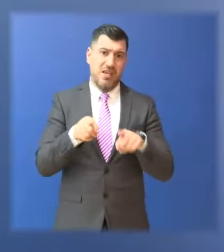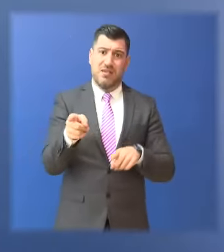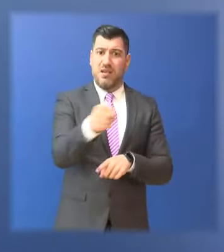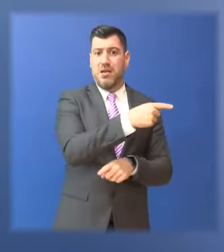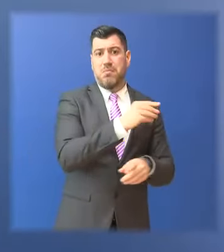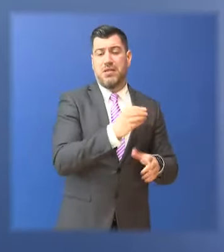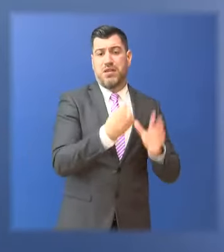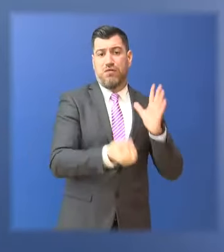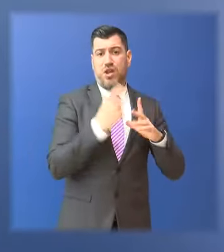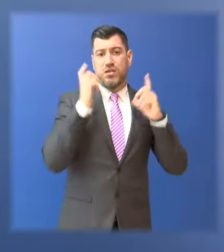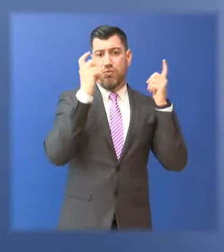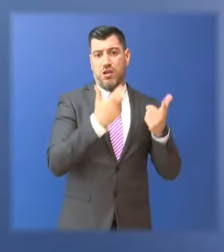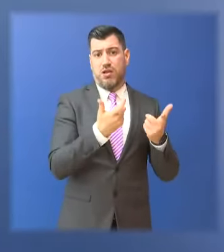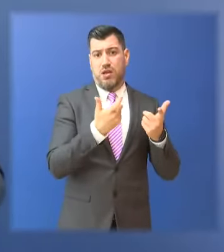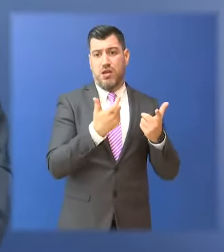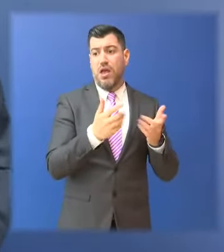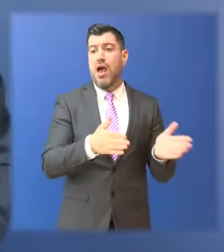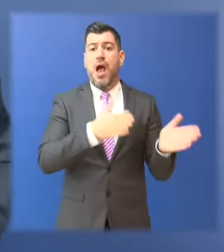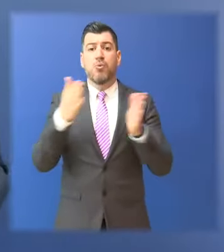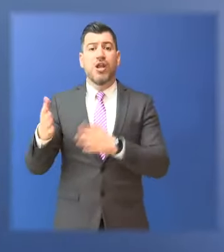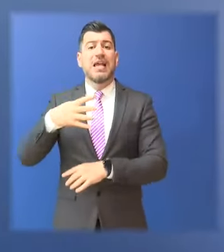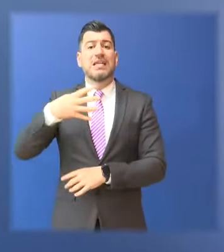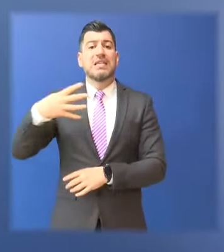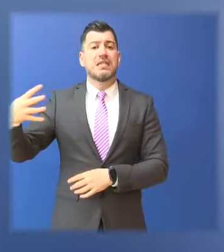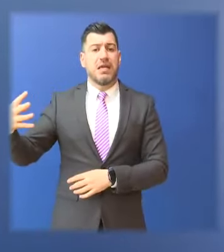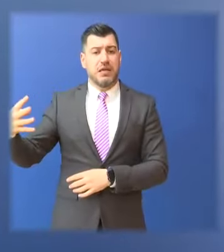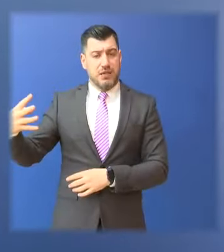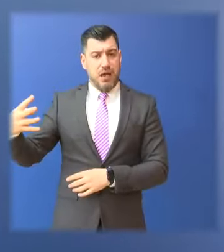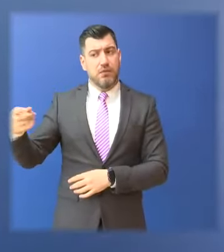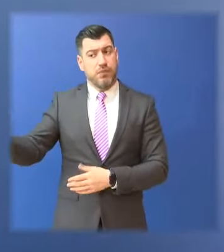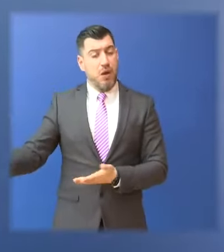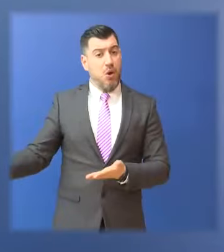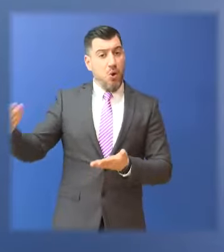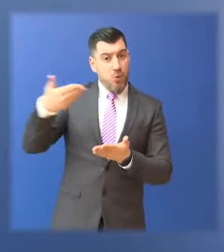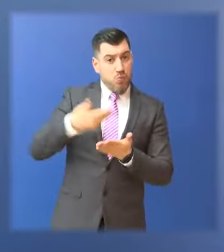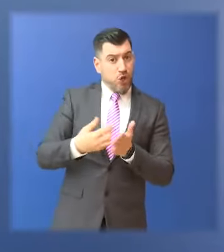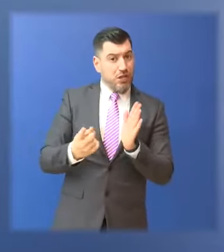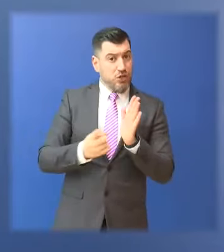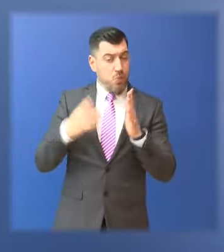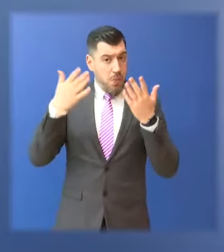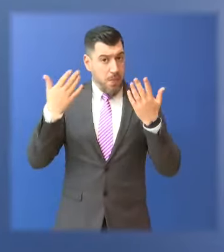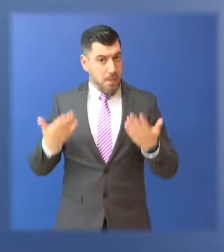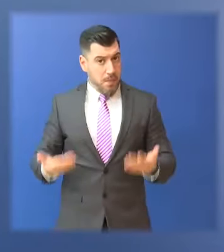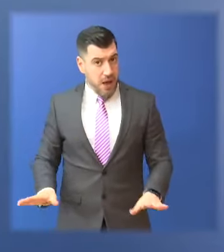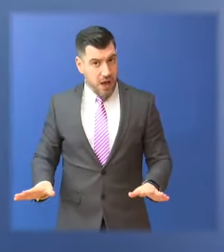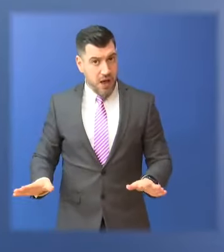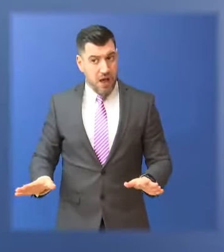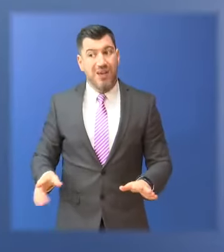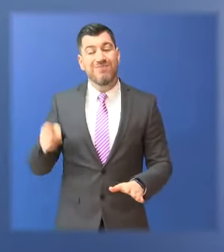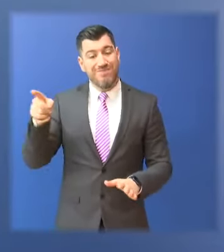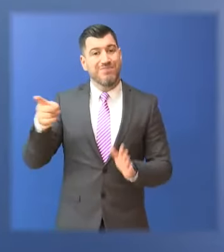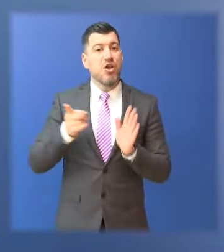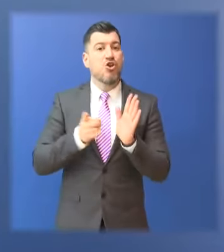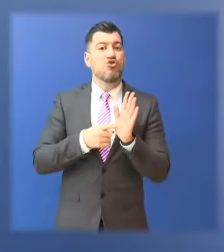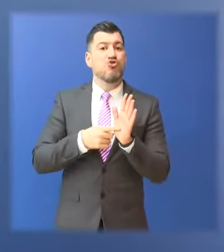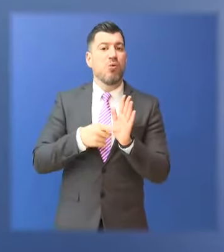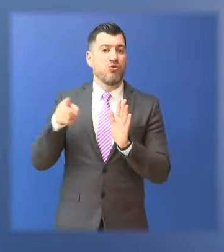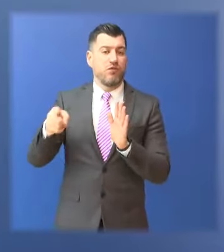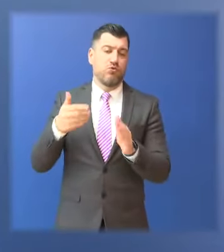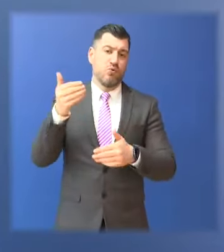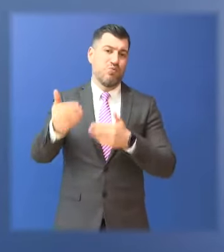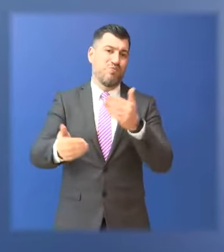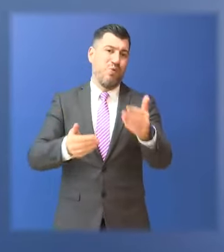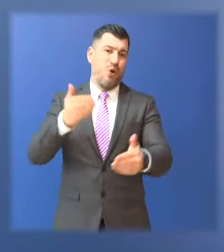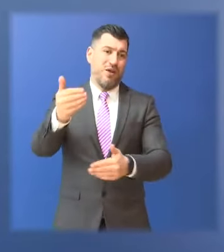ΣΥΡΙΖΑ, ο ΣΥΡΙΖΑ καταθέτει μια πρόταση, έχει καταθέσει μια πρόταση νόμου, η οποία πηγαίνει πολλά βήματα παρακάτω, που εμείς δεν είμαστε σύμφωνοι με